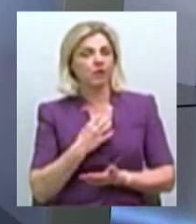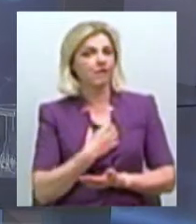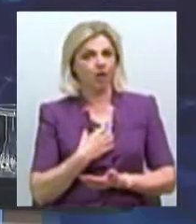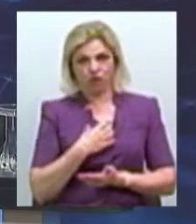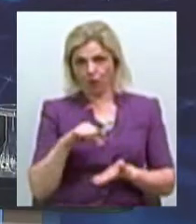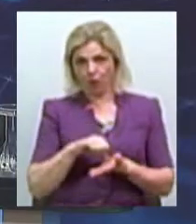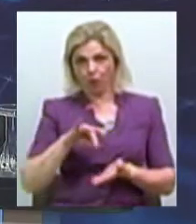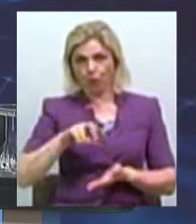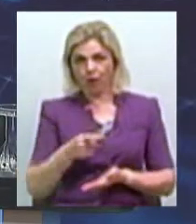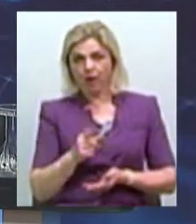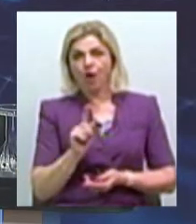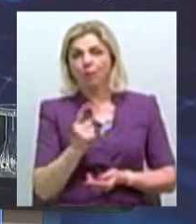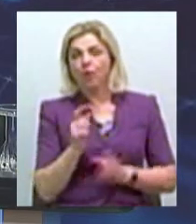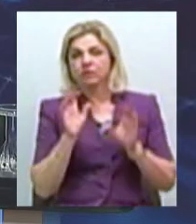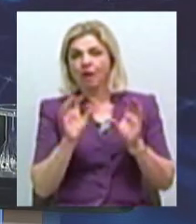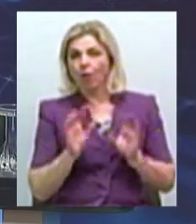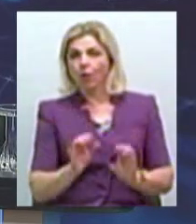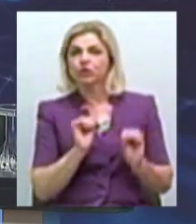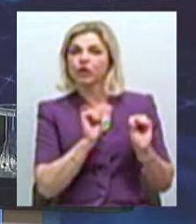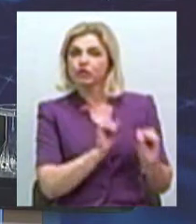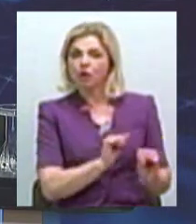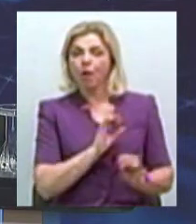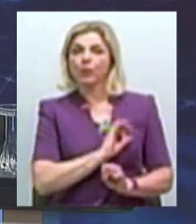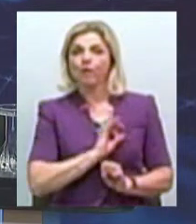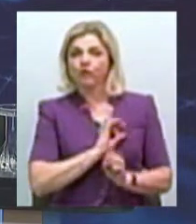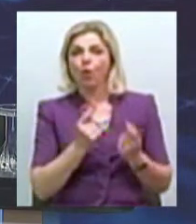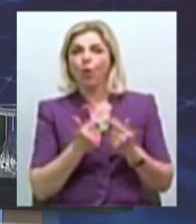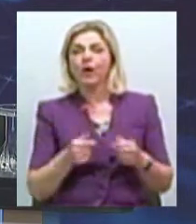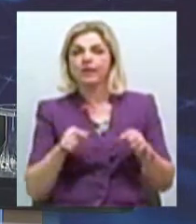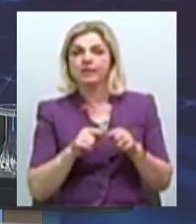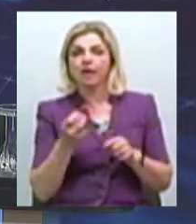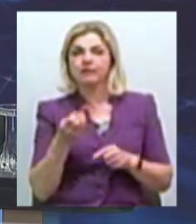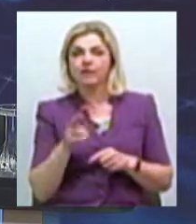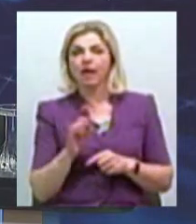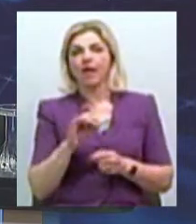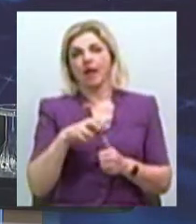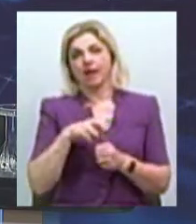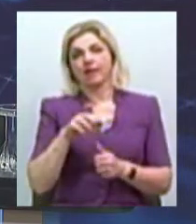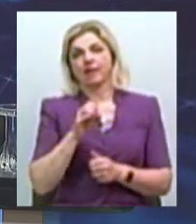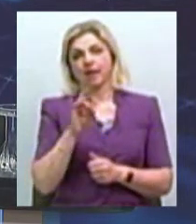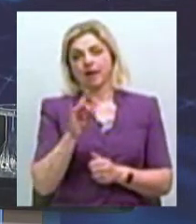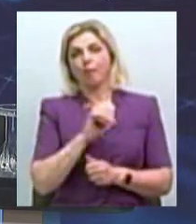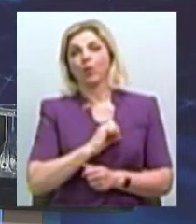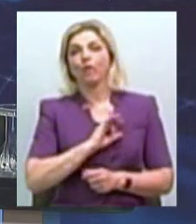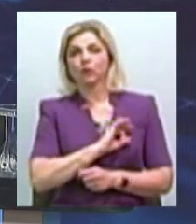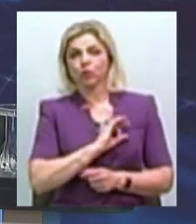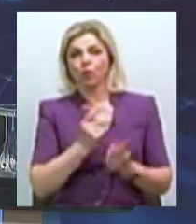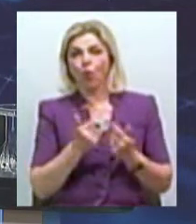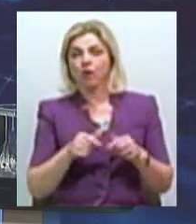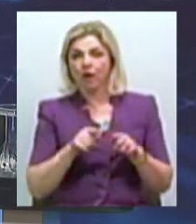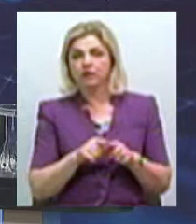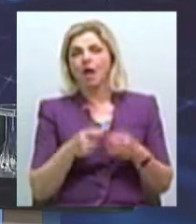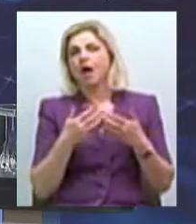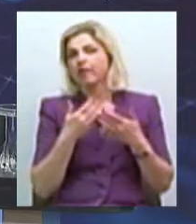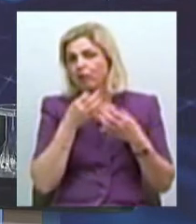оскільки закон захищає все ж таки профспілкову організацію і лідера профспілкової організації